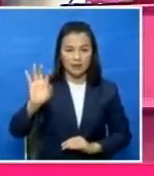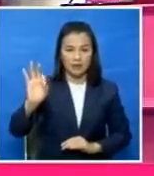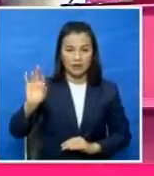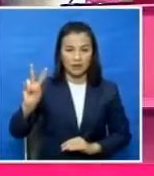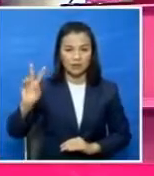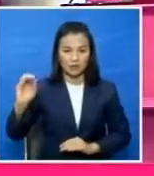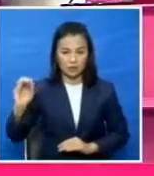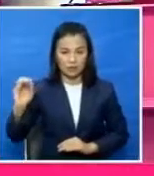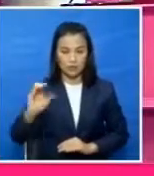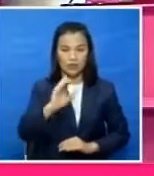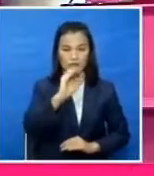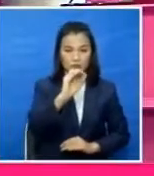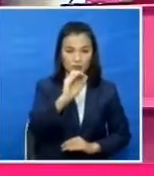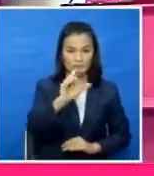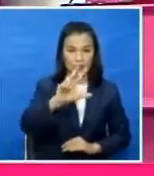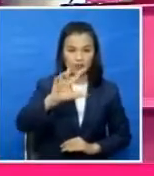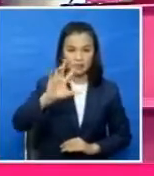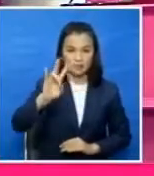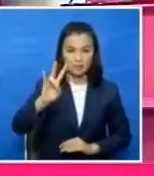0378920